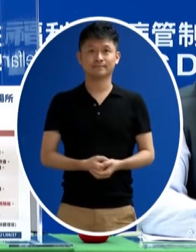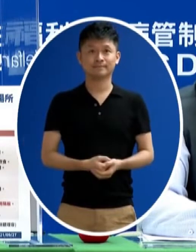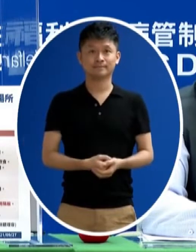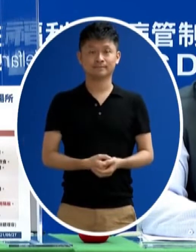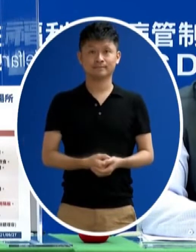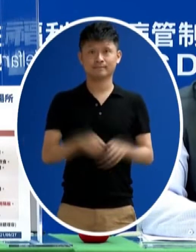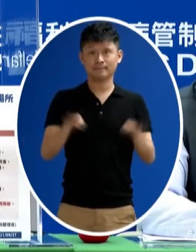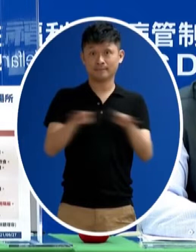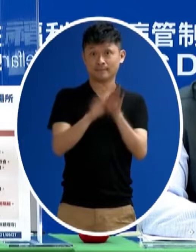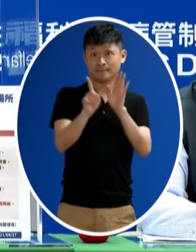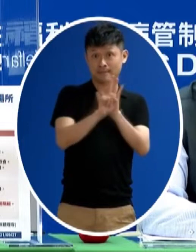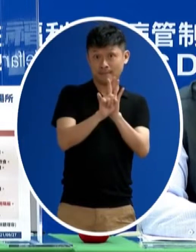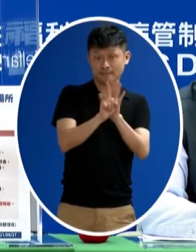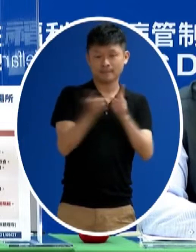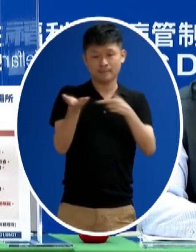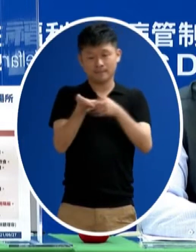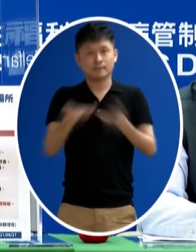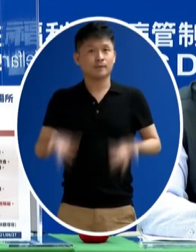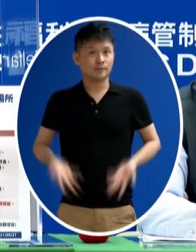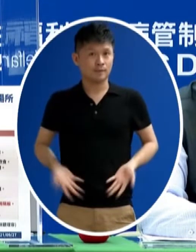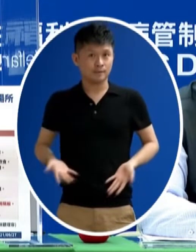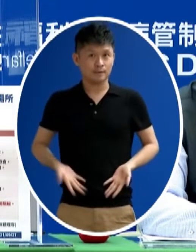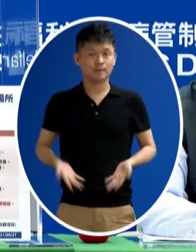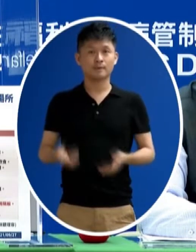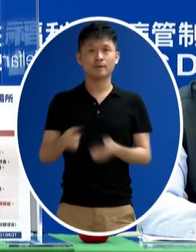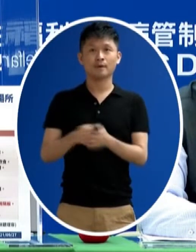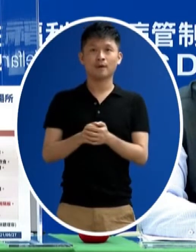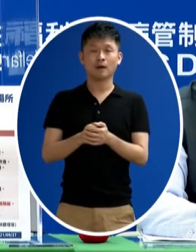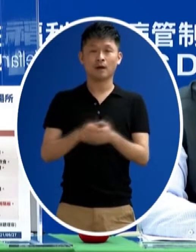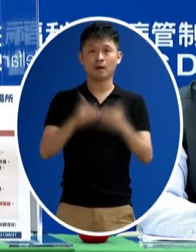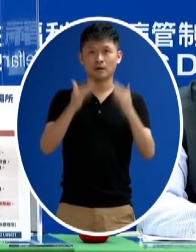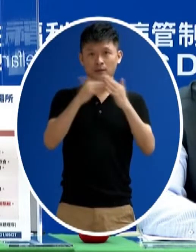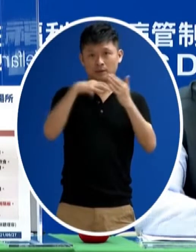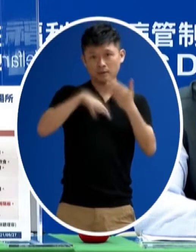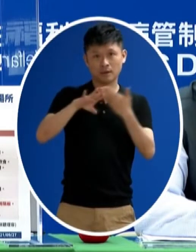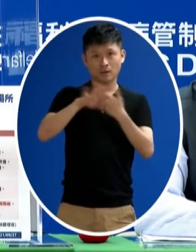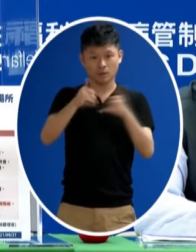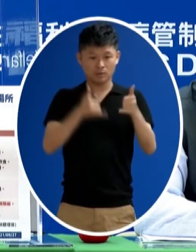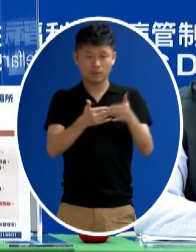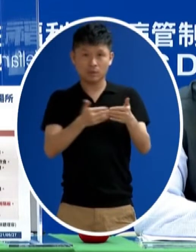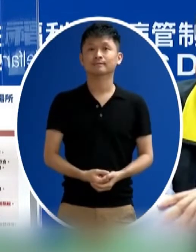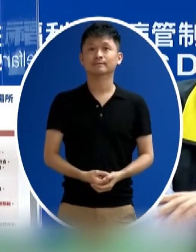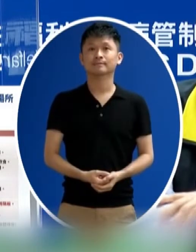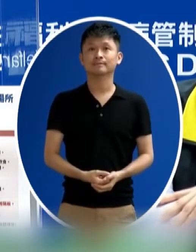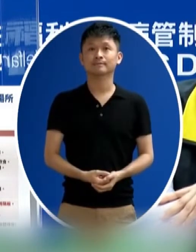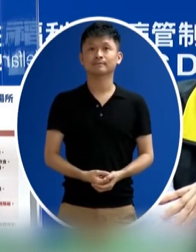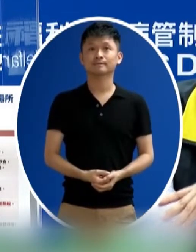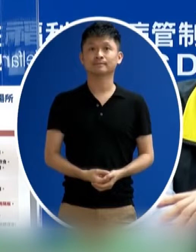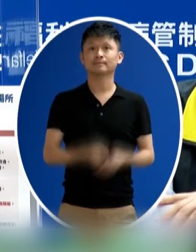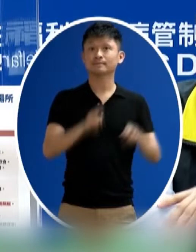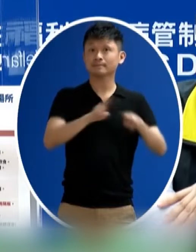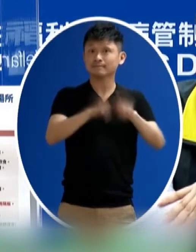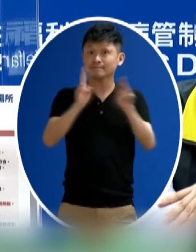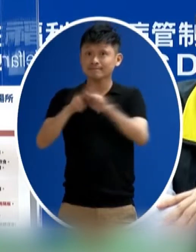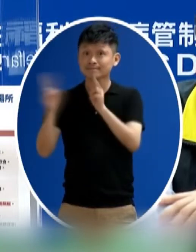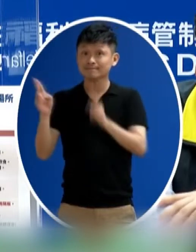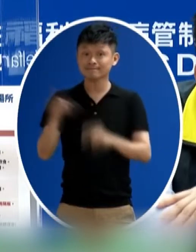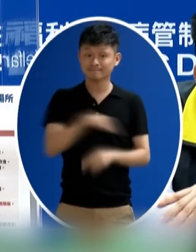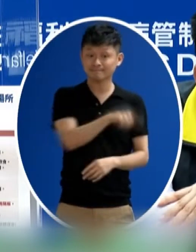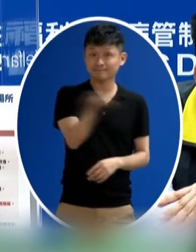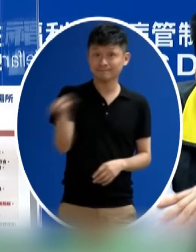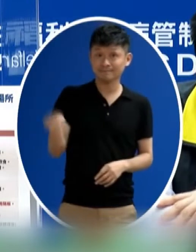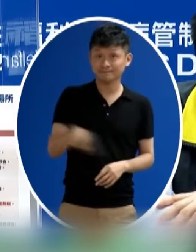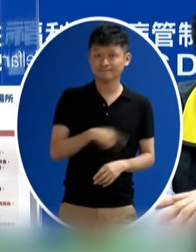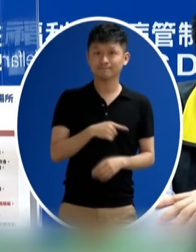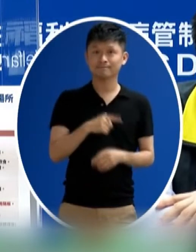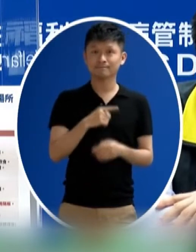在开场前、中场休息、散场时仍需维持室内外适当的社交距离。那这些开放的这些基本上